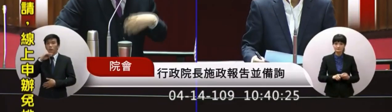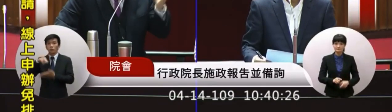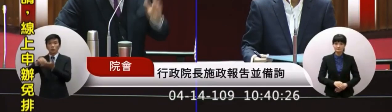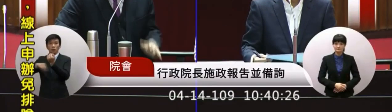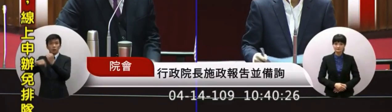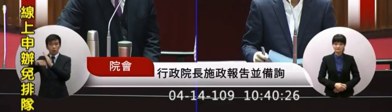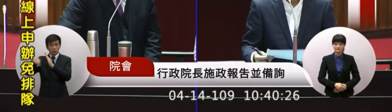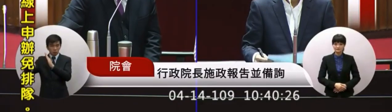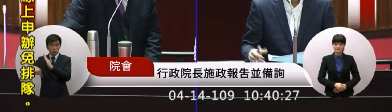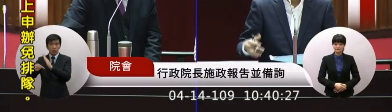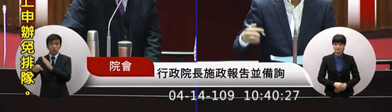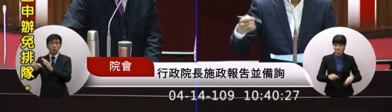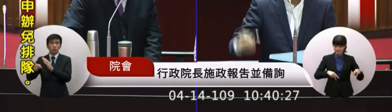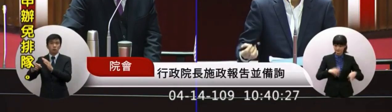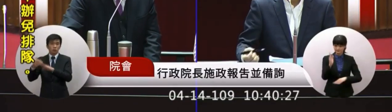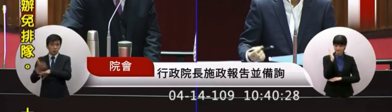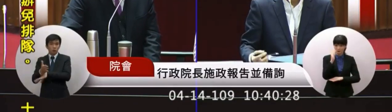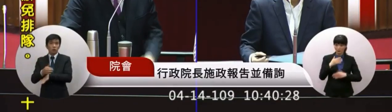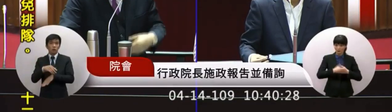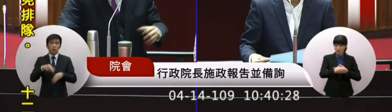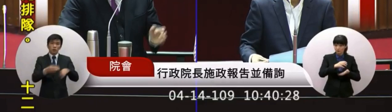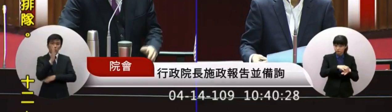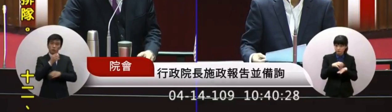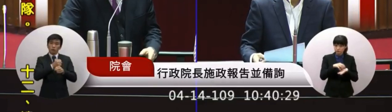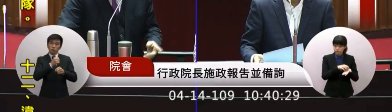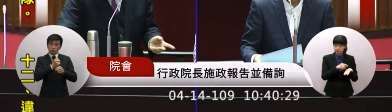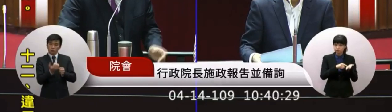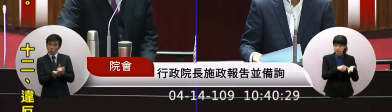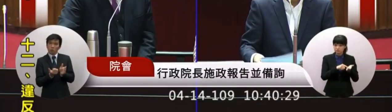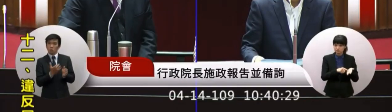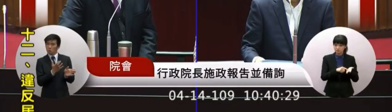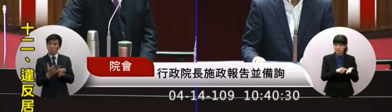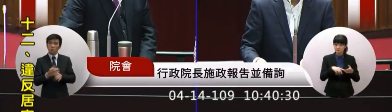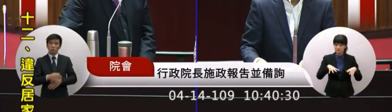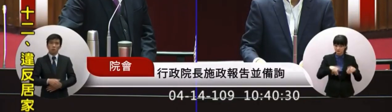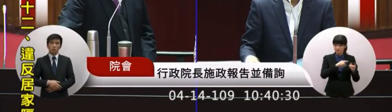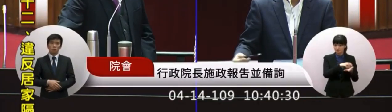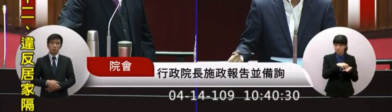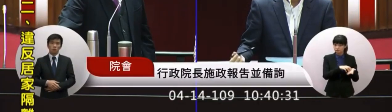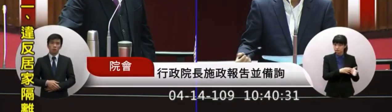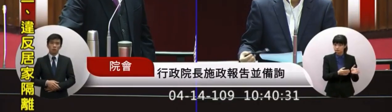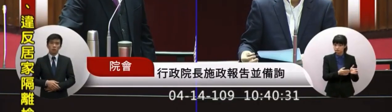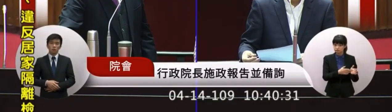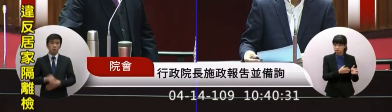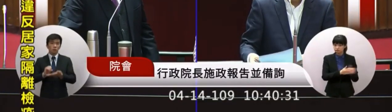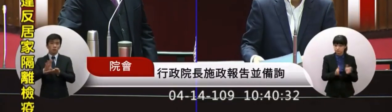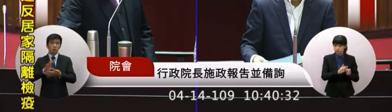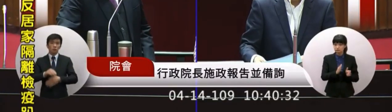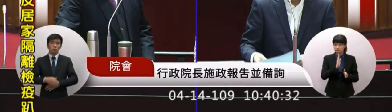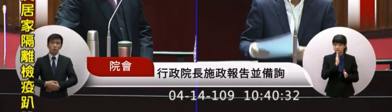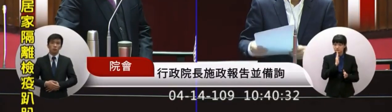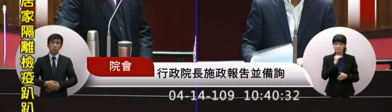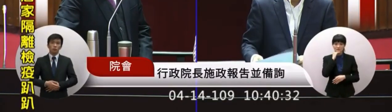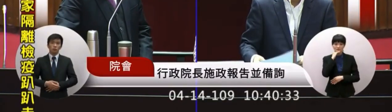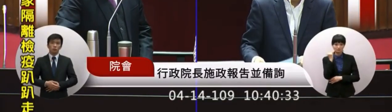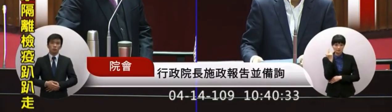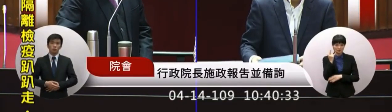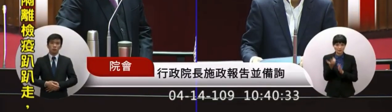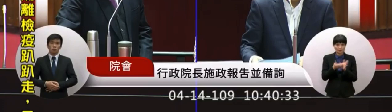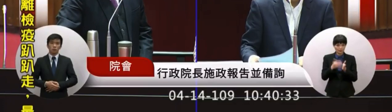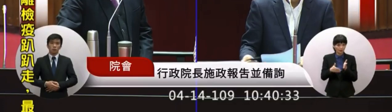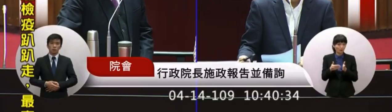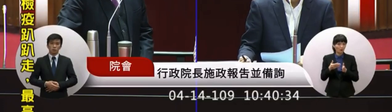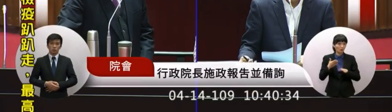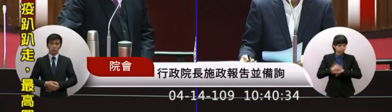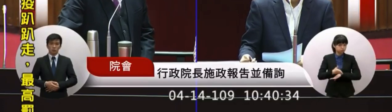作业先行。 行政作业希望什么时候？ 先作业 。 我们现在 对，只要预算一通过，马上补助